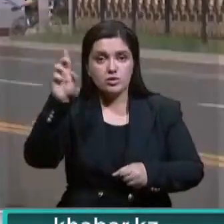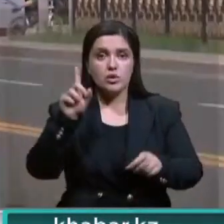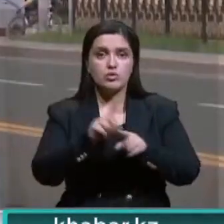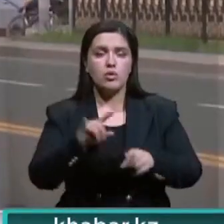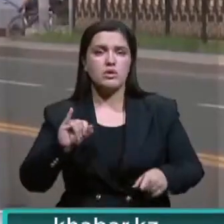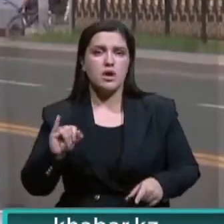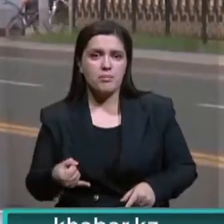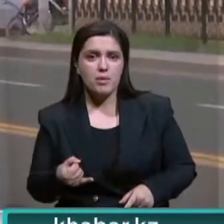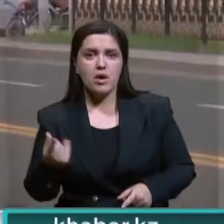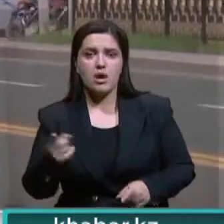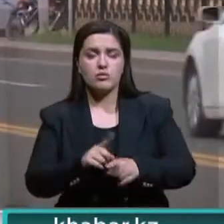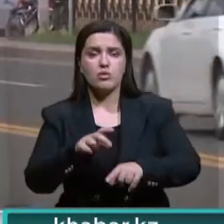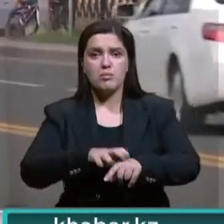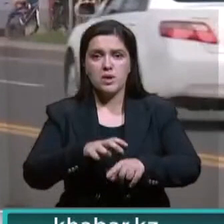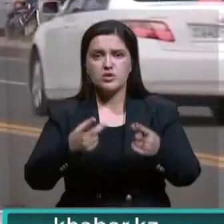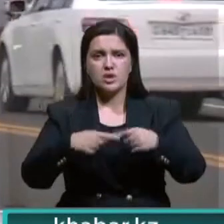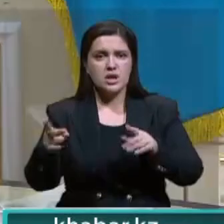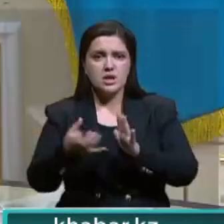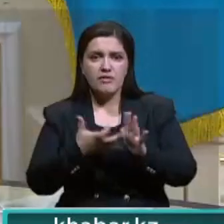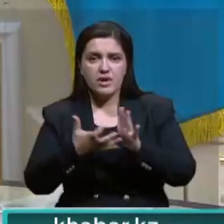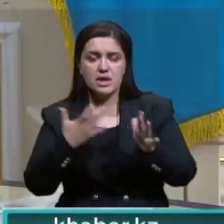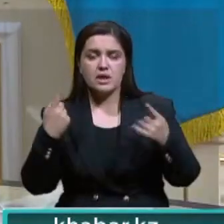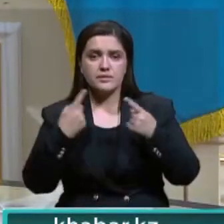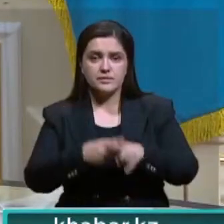плохую оснащенность медучреждений в регионах.